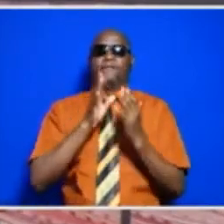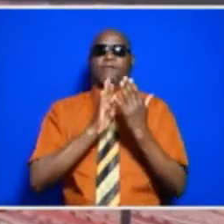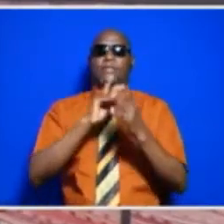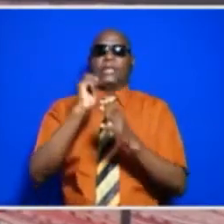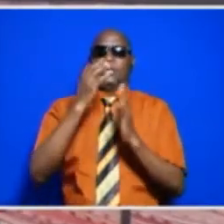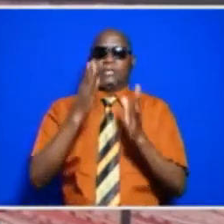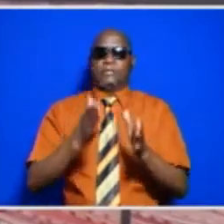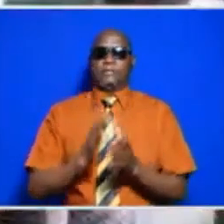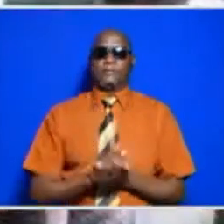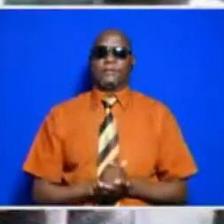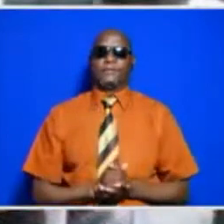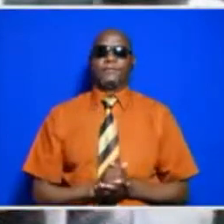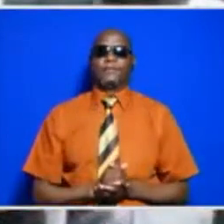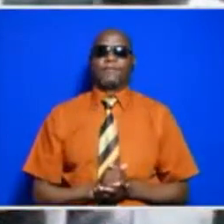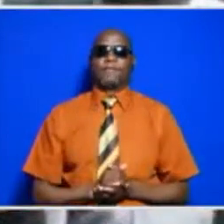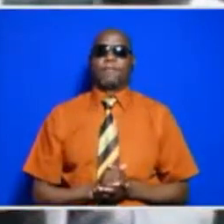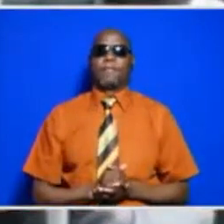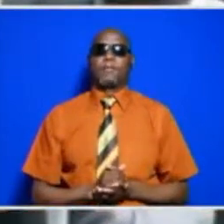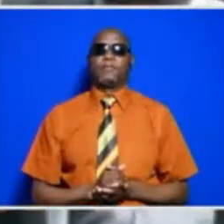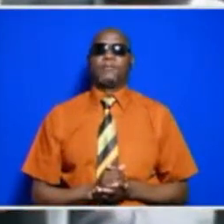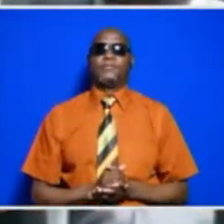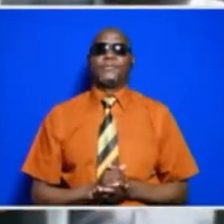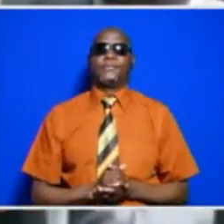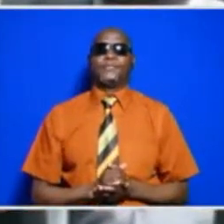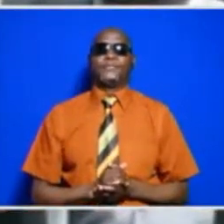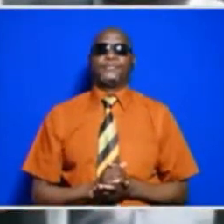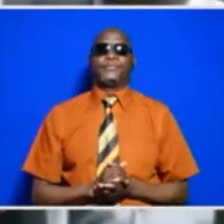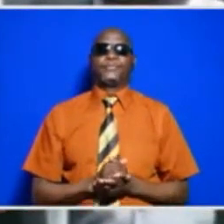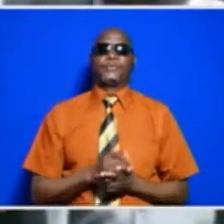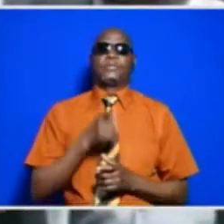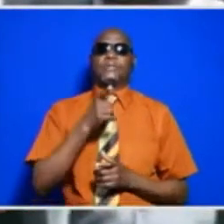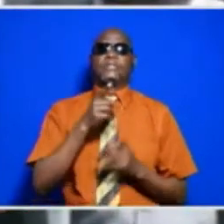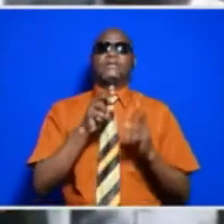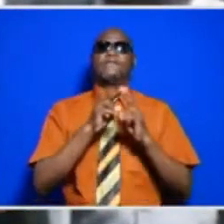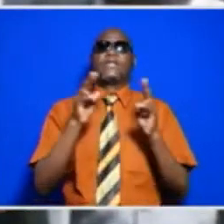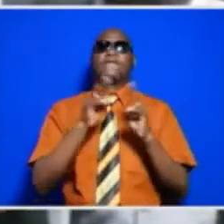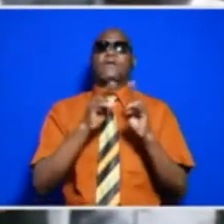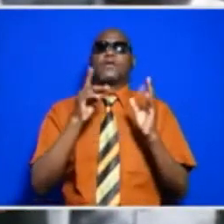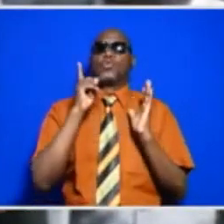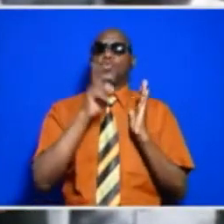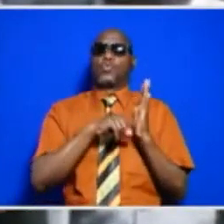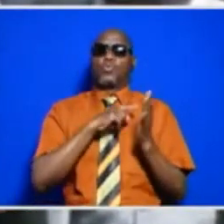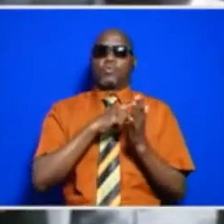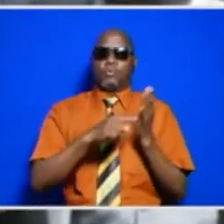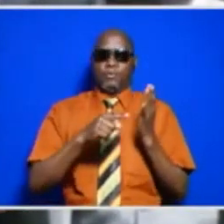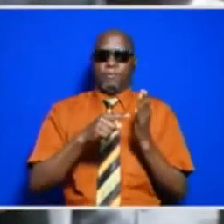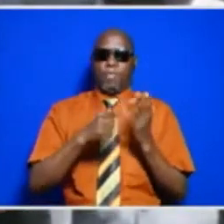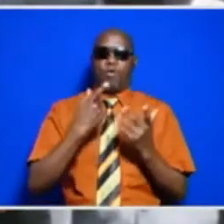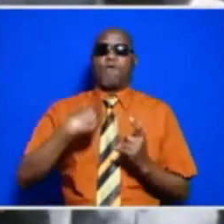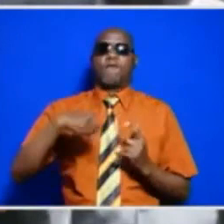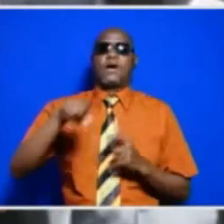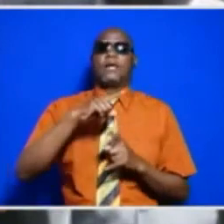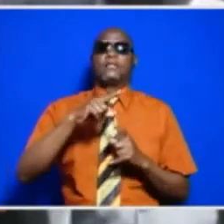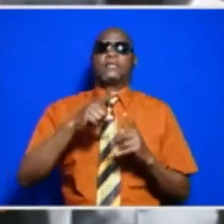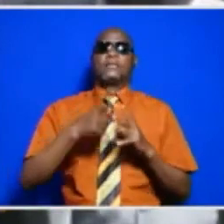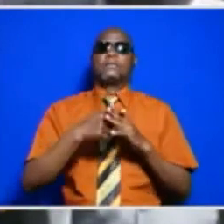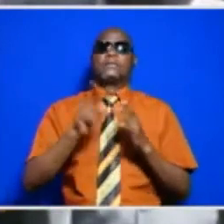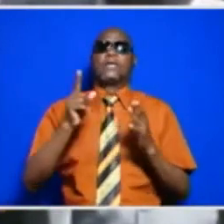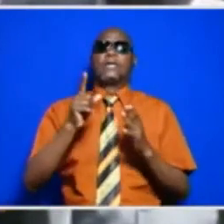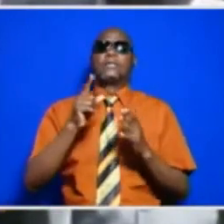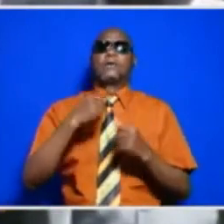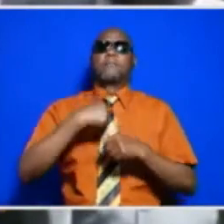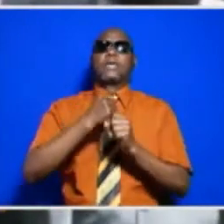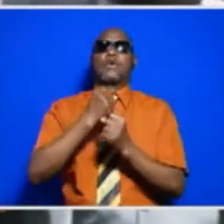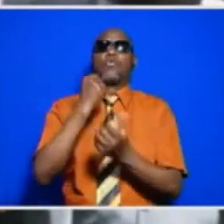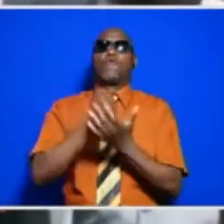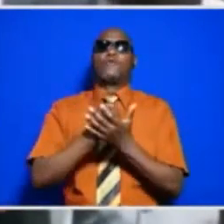Kenya. It is very immoral of us to think that we can start creating offices for